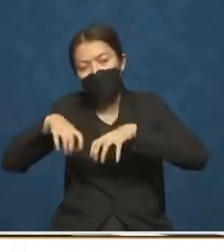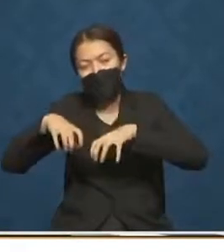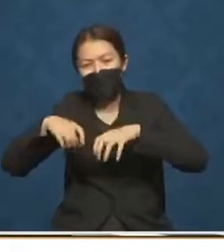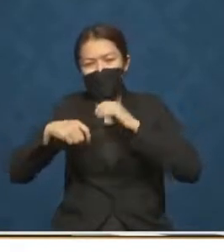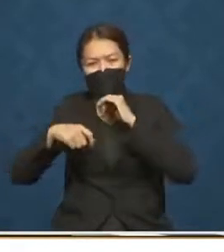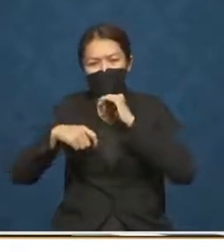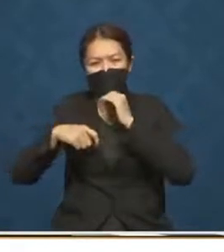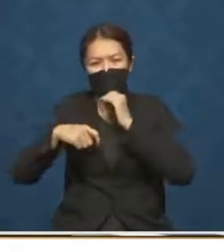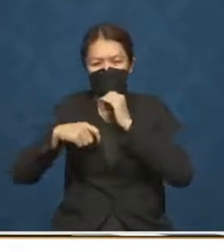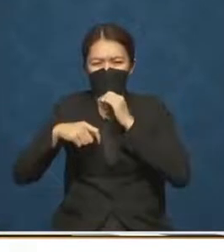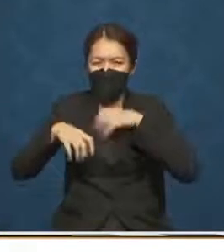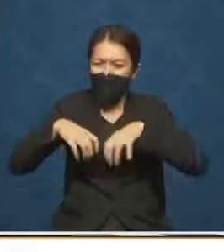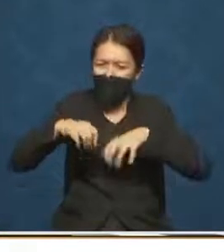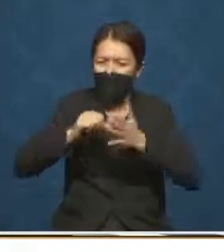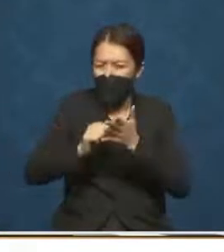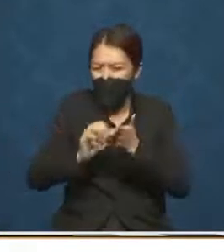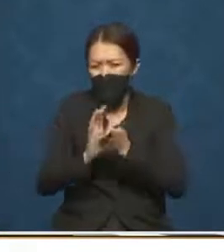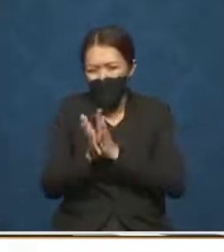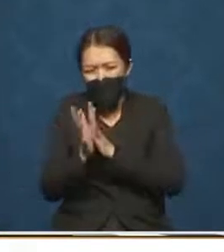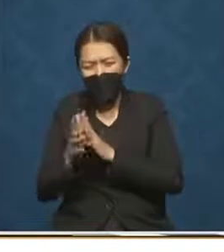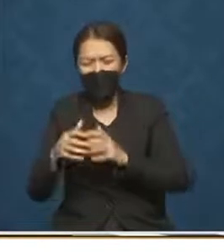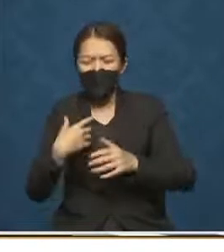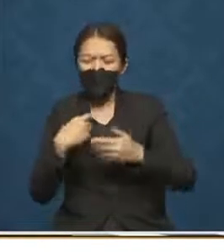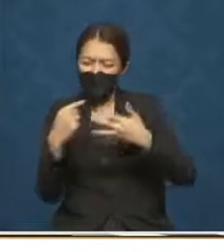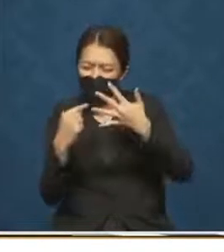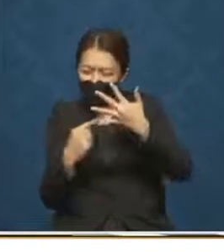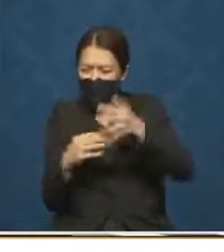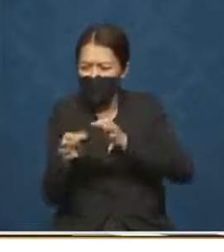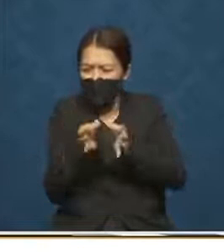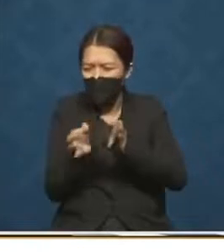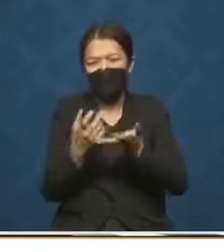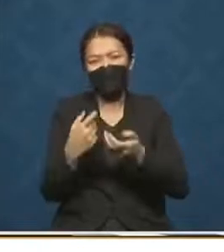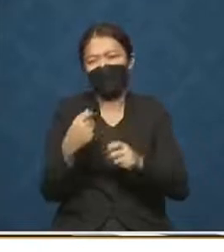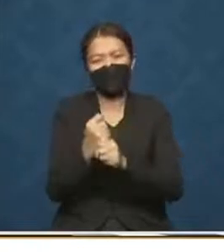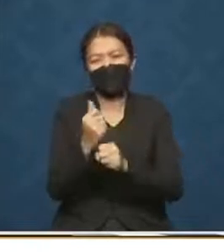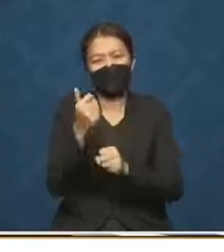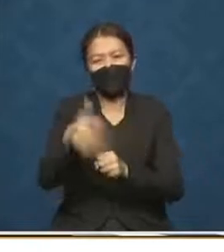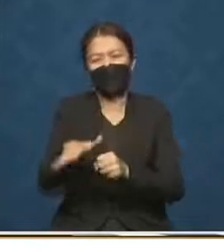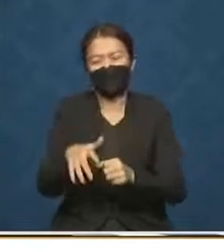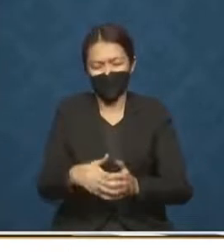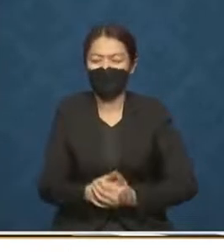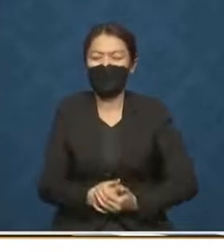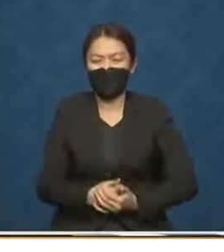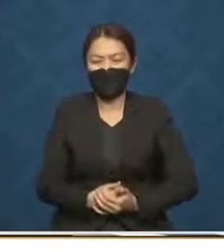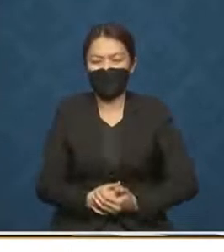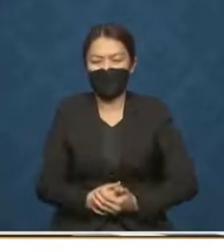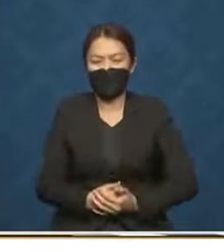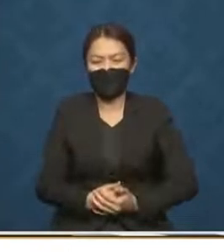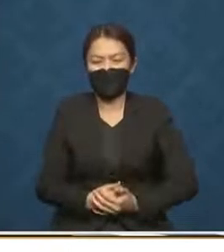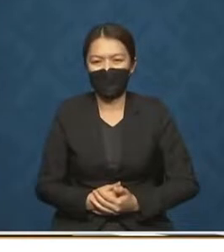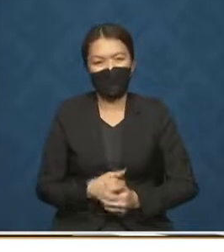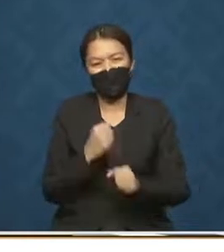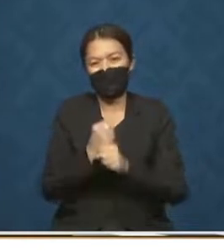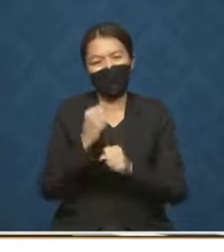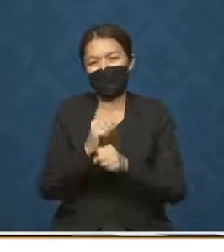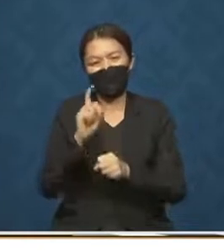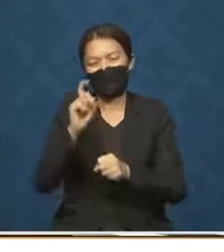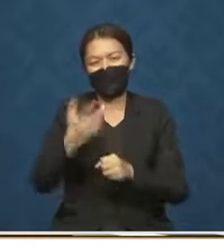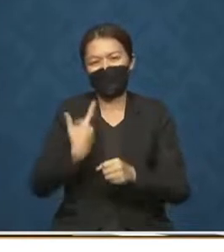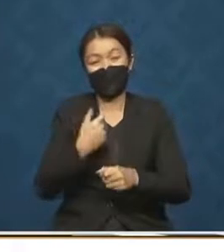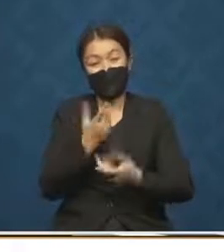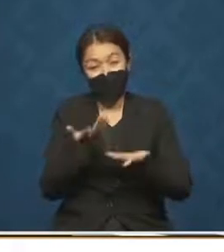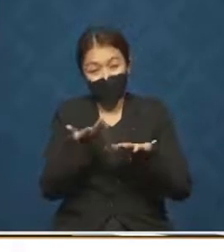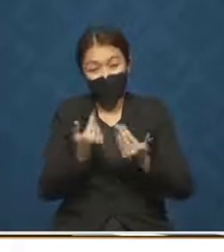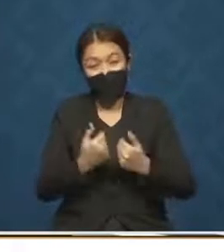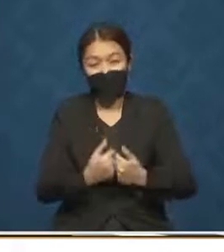บอกจปฏิรูปนุตปฏิรปนี้ผมเวลาน้ผมไม่สามารถสตยายได้ท่านทำไม่ได้จรๆแล้วหรอถาทานโทกกนเสียสละ